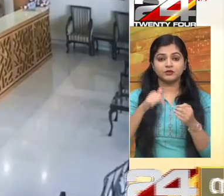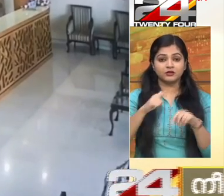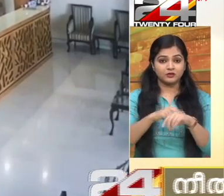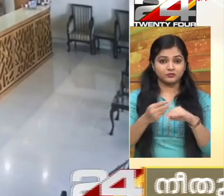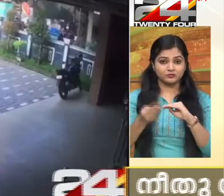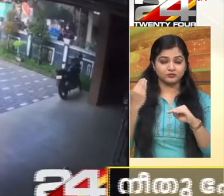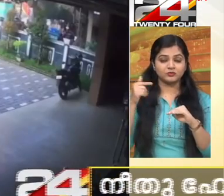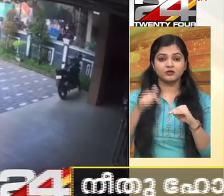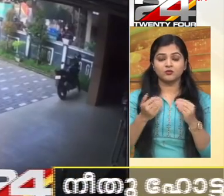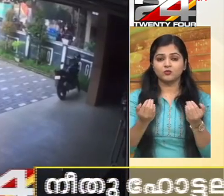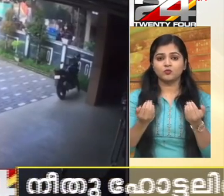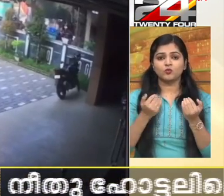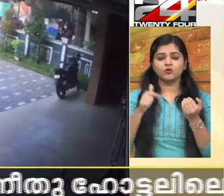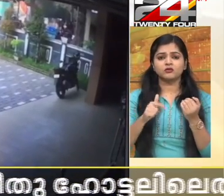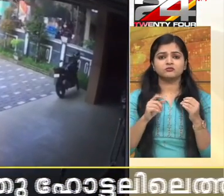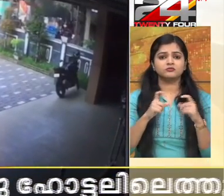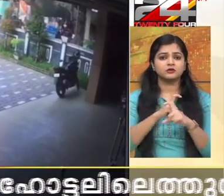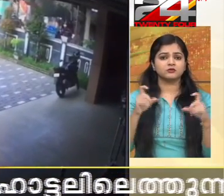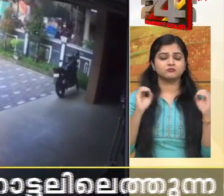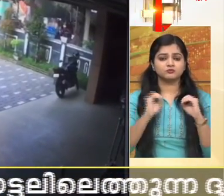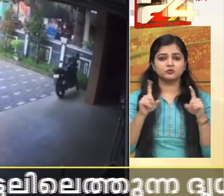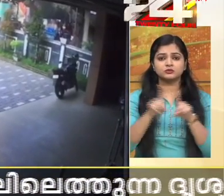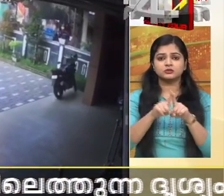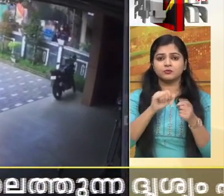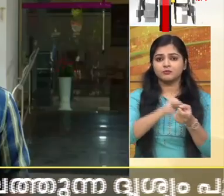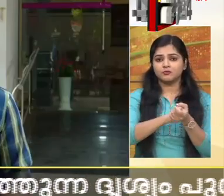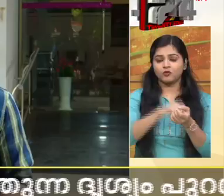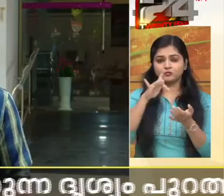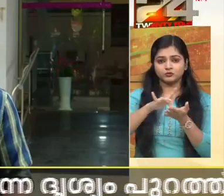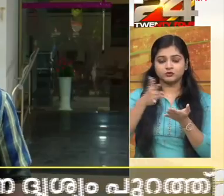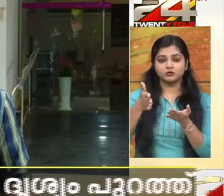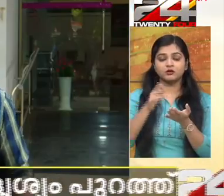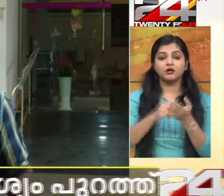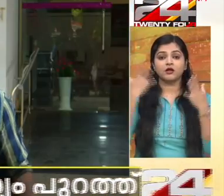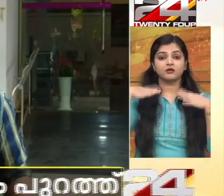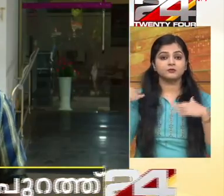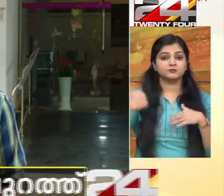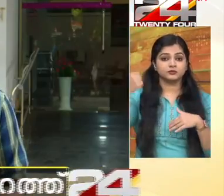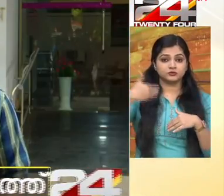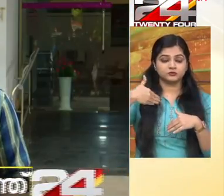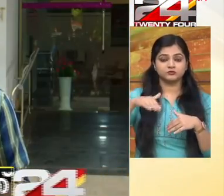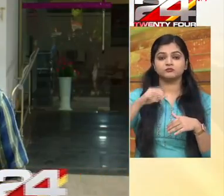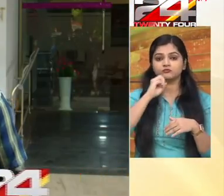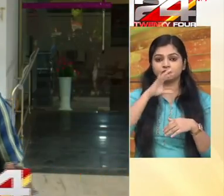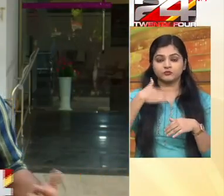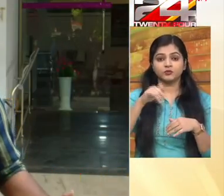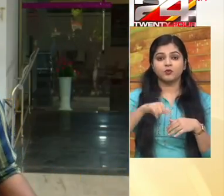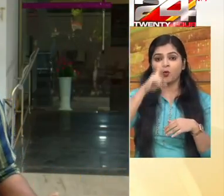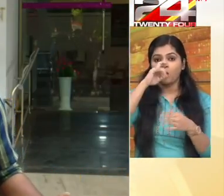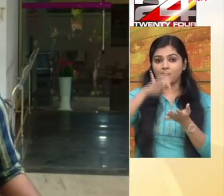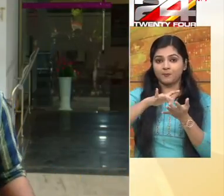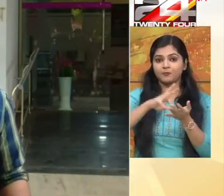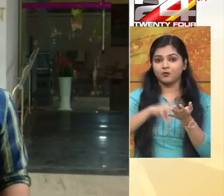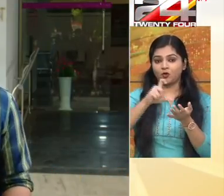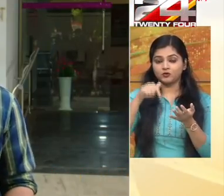ഈ വിഷയത്തിൽ സുരക്ഷയുമായി ബന്ധപ്പെട്ട ആശുപത്രിയുടെ സുരക്ഷയുമായി ബന്ധപ്പെട്ടുള്ള വിഷയങ്ങളിലെല്ലാം ആരോഗ്യമന്ത്രി സംസാരിക്കും. ആരോഗ്യമന്ത്രി കോട്ടയം മെഡിക്കൽ കോളേജിൽ എത്തിയിട്ടുണ്ട്. ഈ